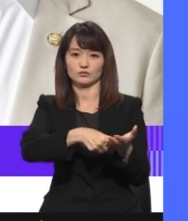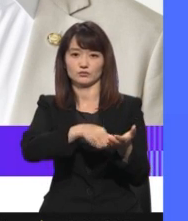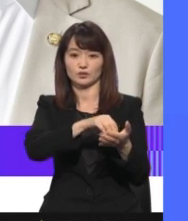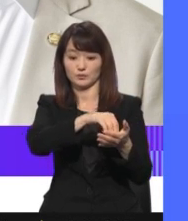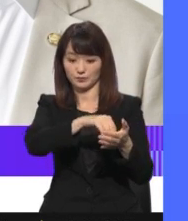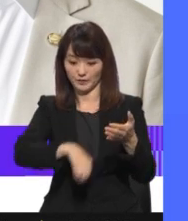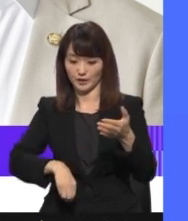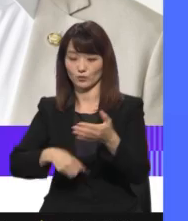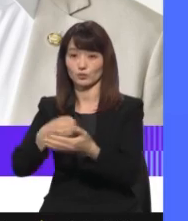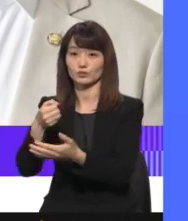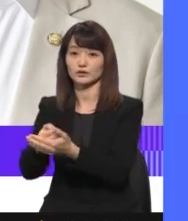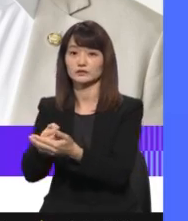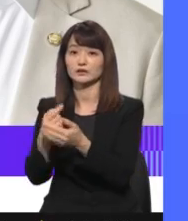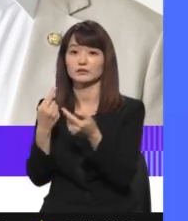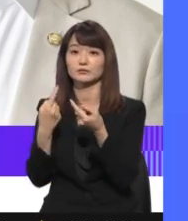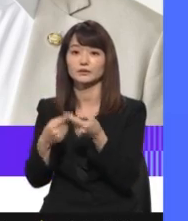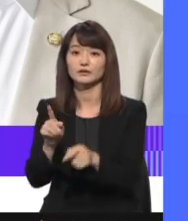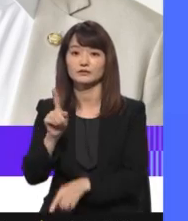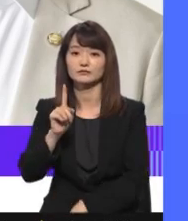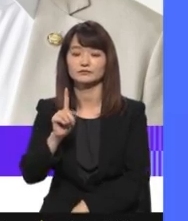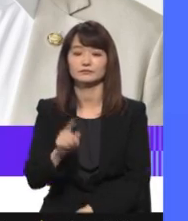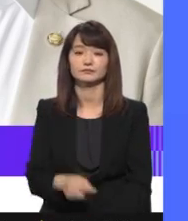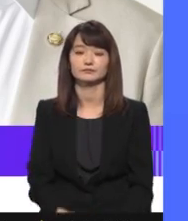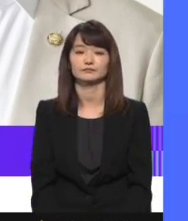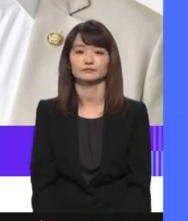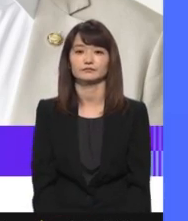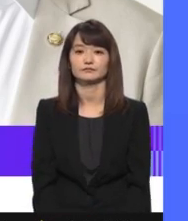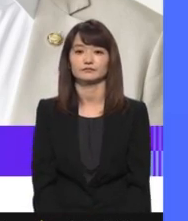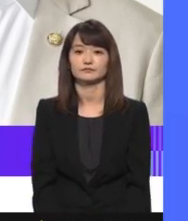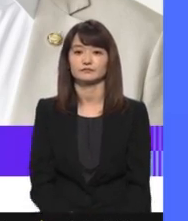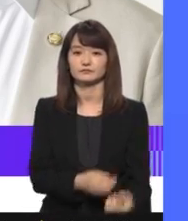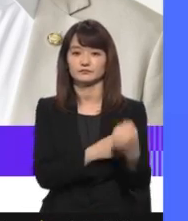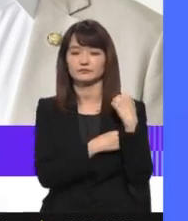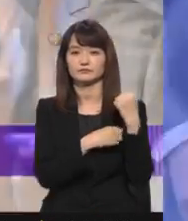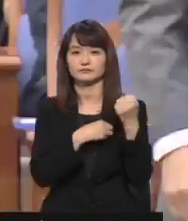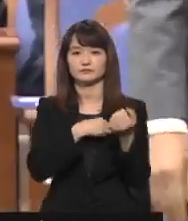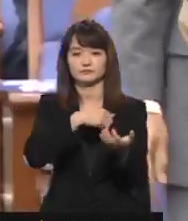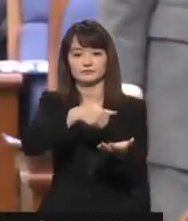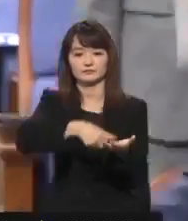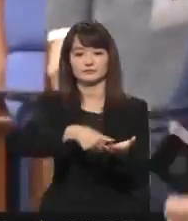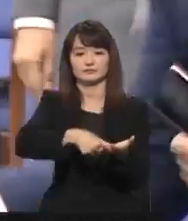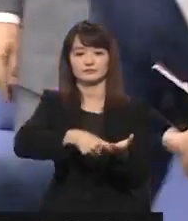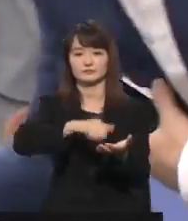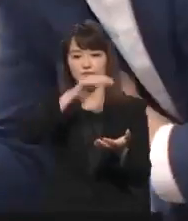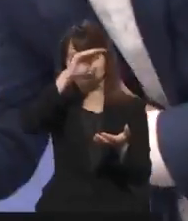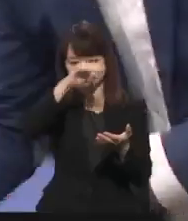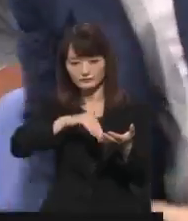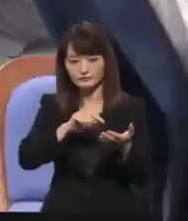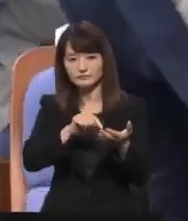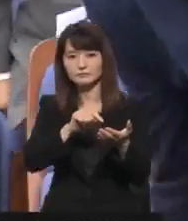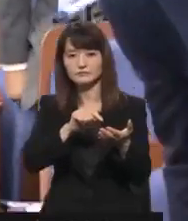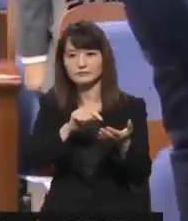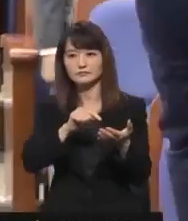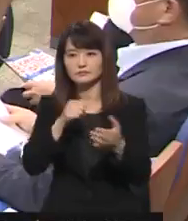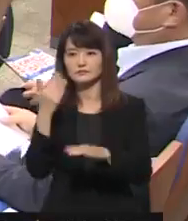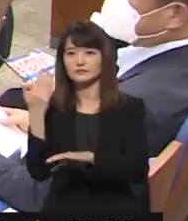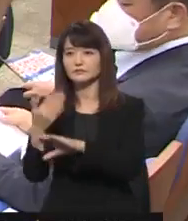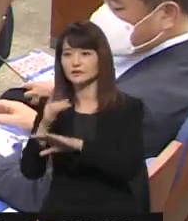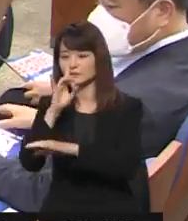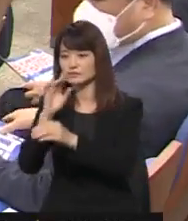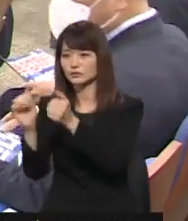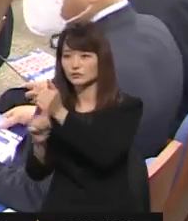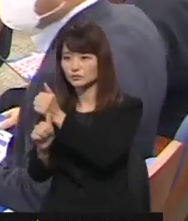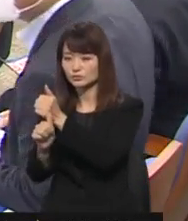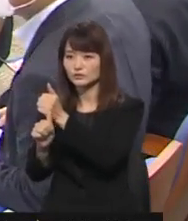하기로 결정했습니다 평가는 어떻게 하십니까 일단 권리 담은 전원 투표 에 대한 내용이 다르니 중앙위원 분들께